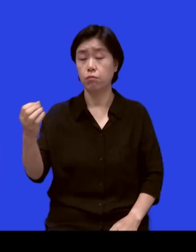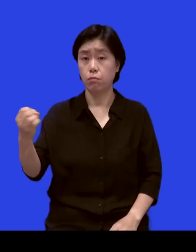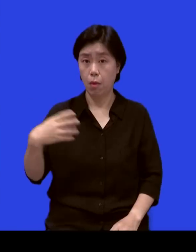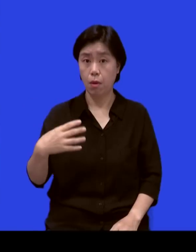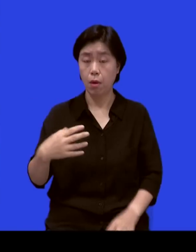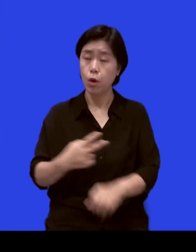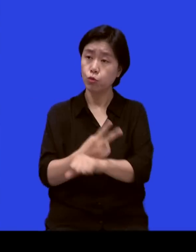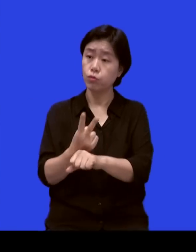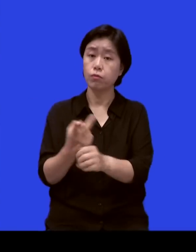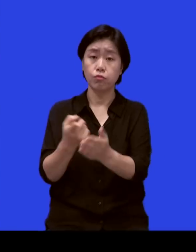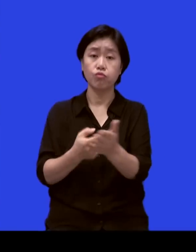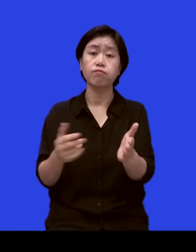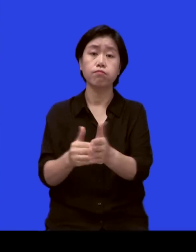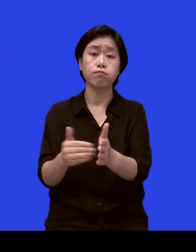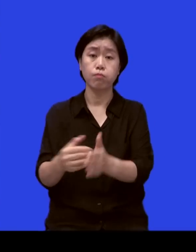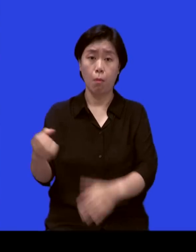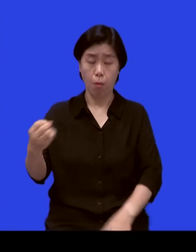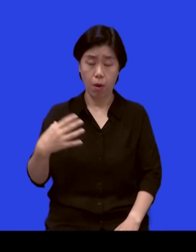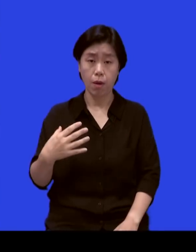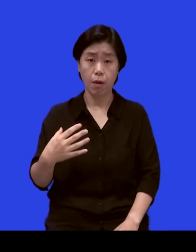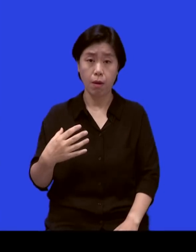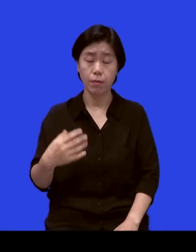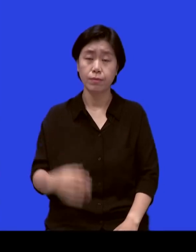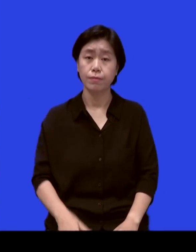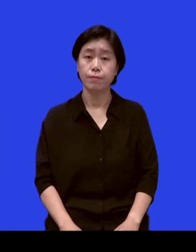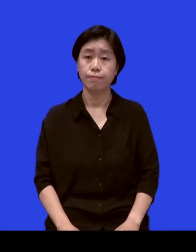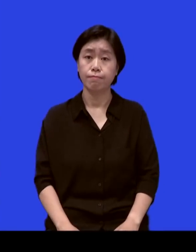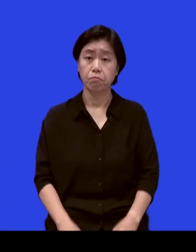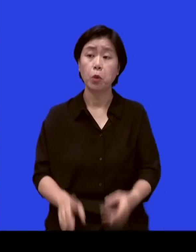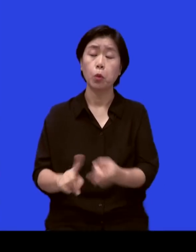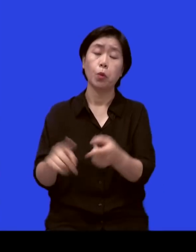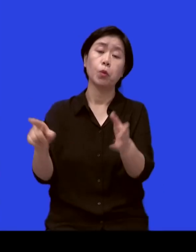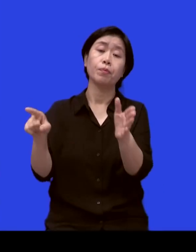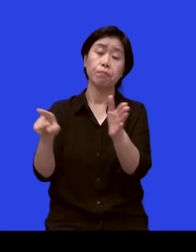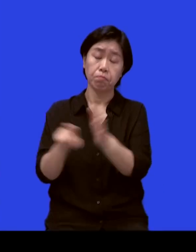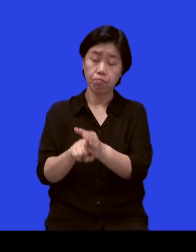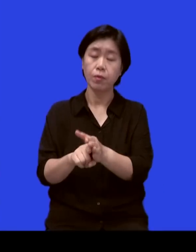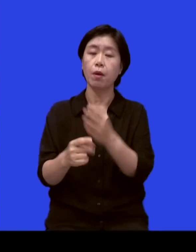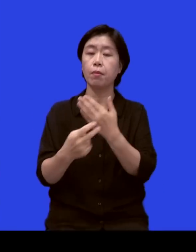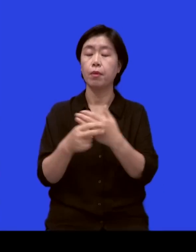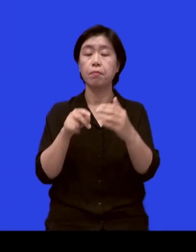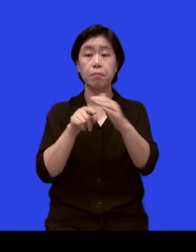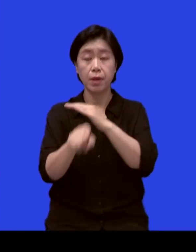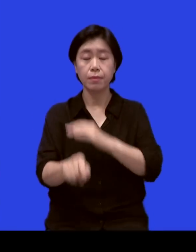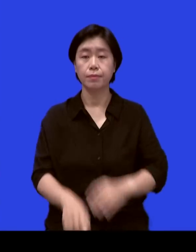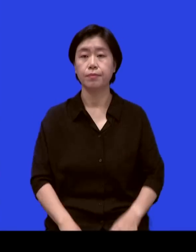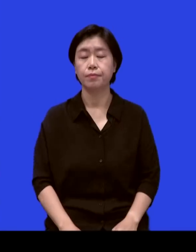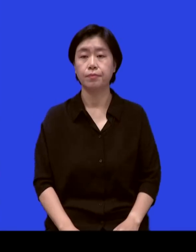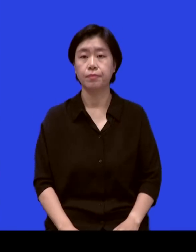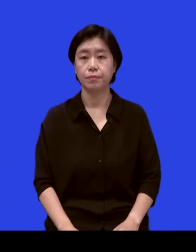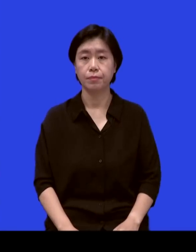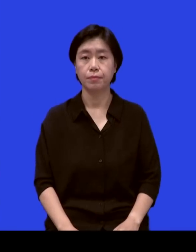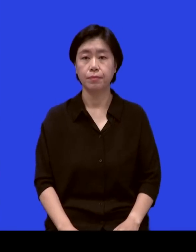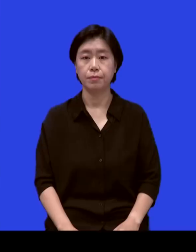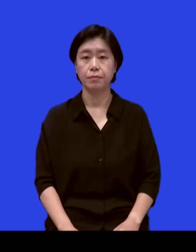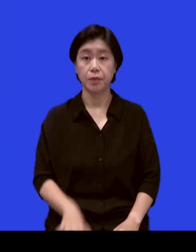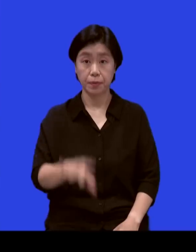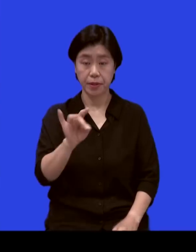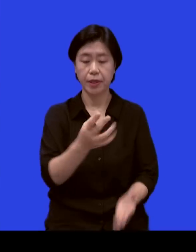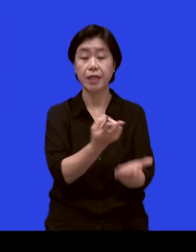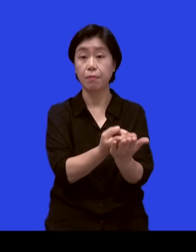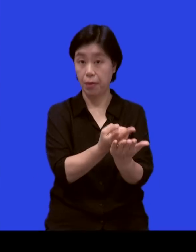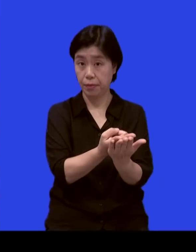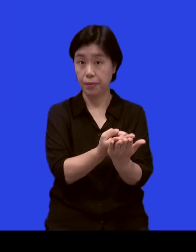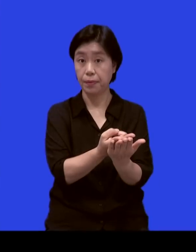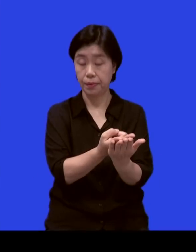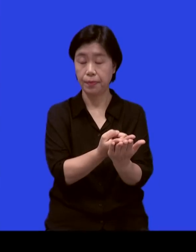정말 아무 신경 안 쓰고. 염려 안 하고. 예. 네, 그래서 병원에 이제 갔습니다. 가가지고 입원을 이제 하시고